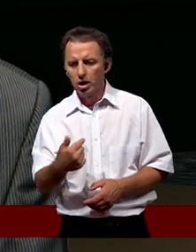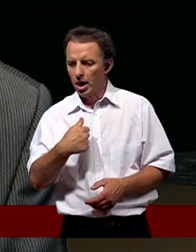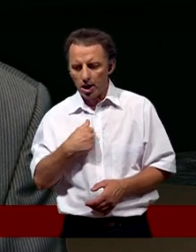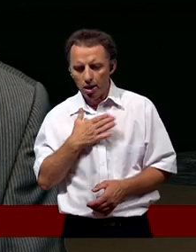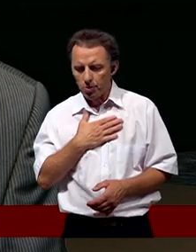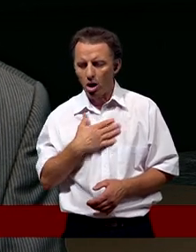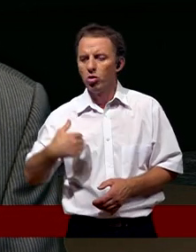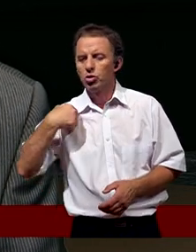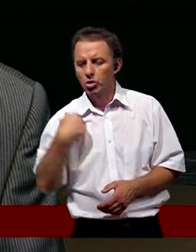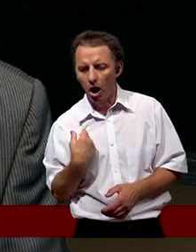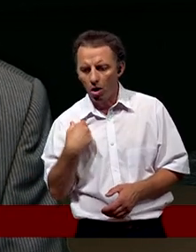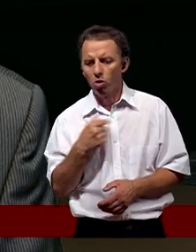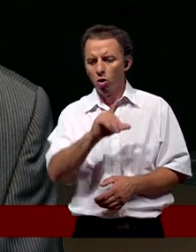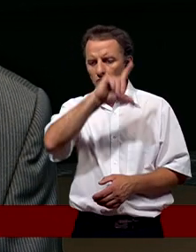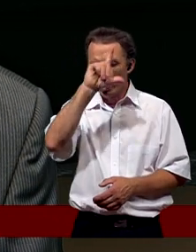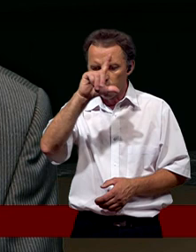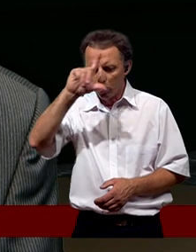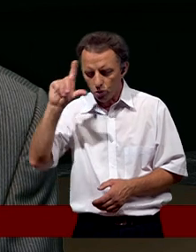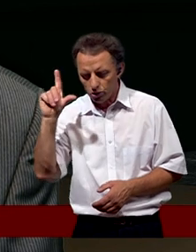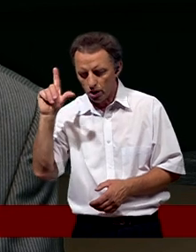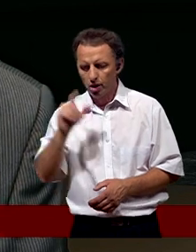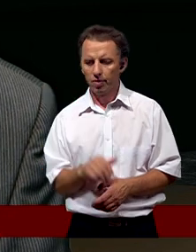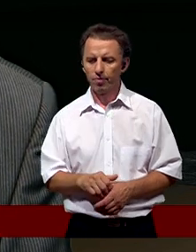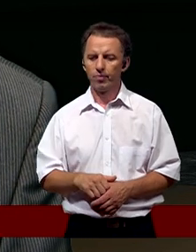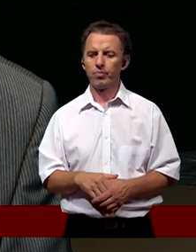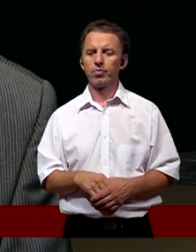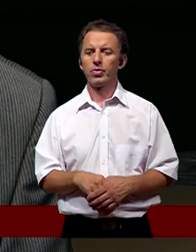ja nie miałbym żałować ludzi?